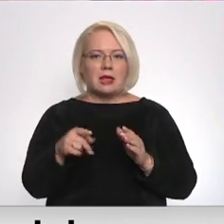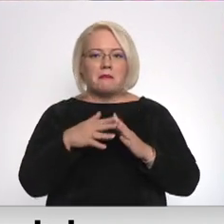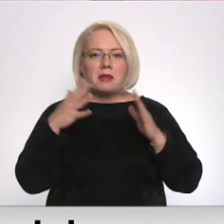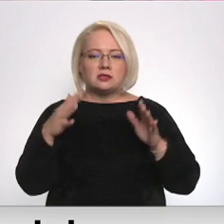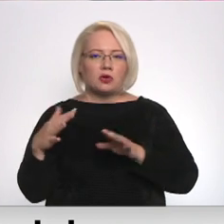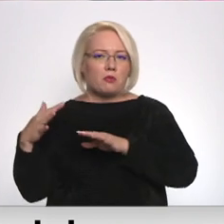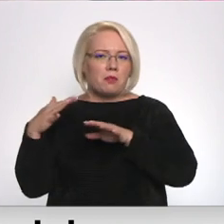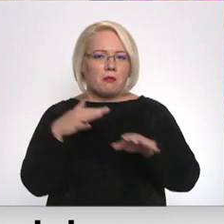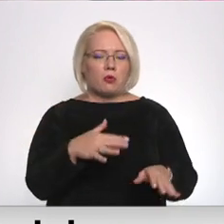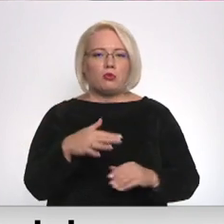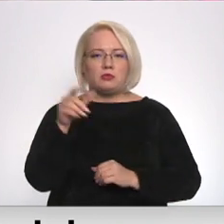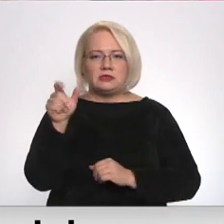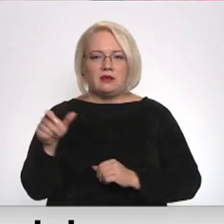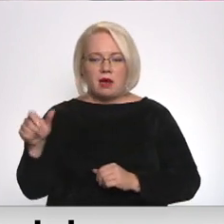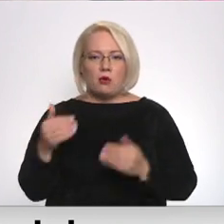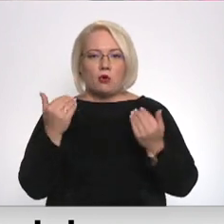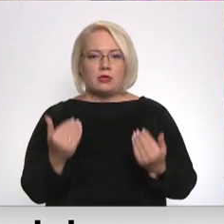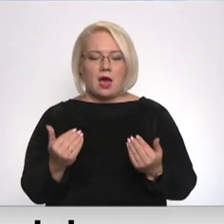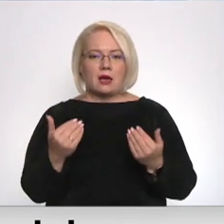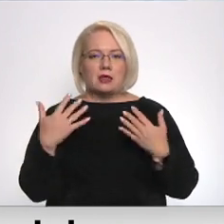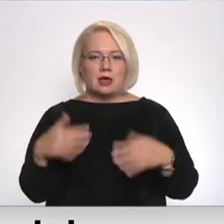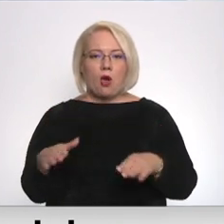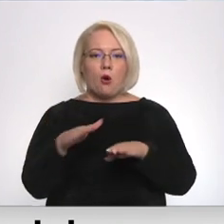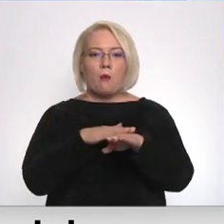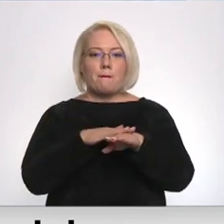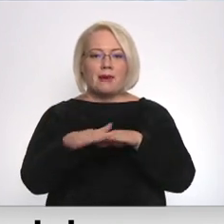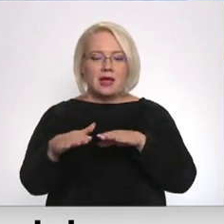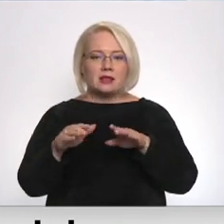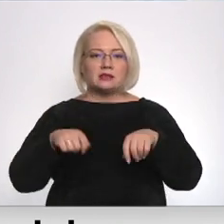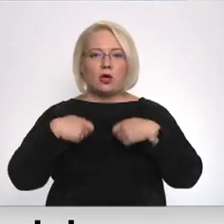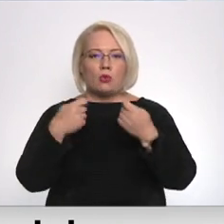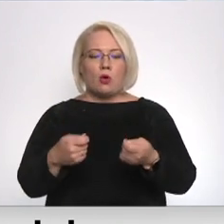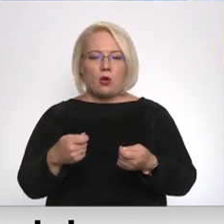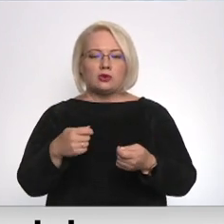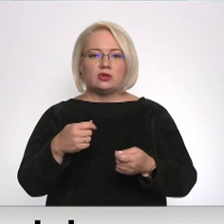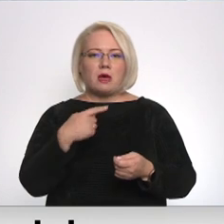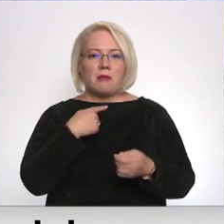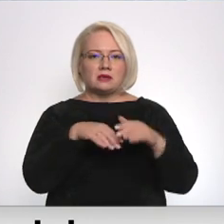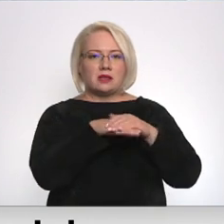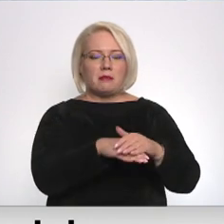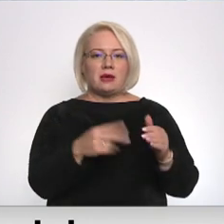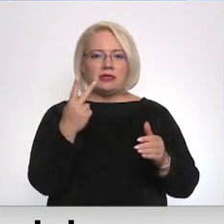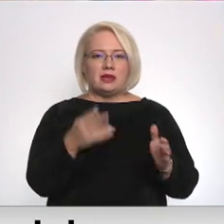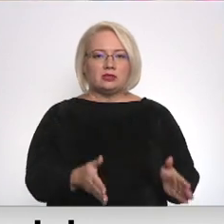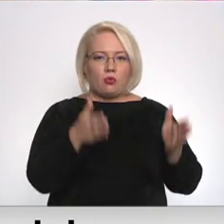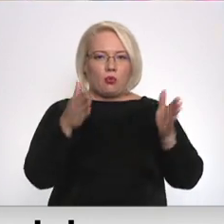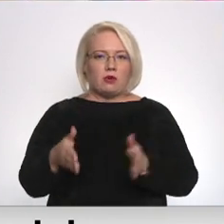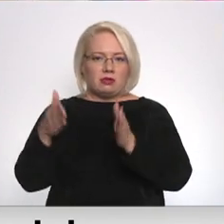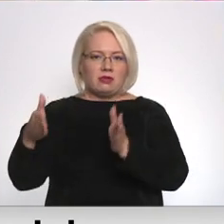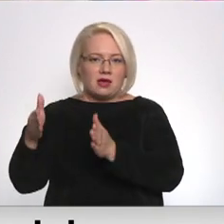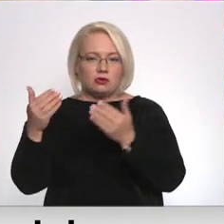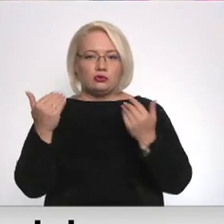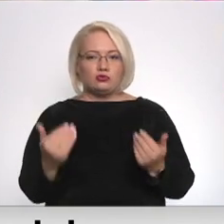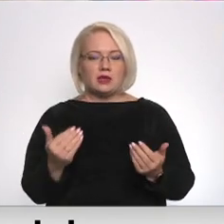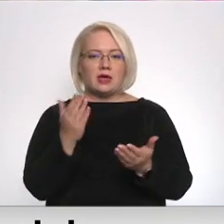cilvēkiem un uz doto momenti mums jau ir pilnas ar nodošanu balss glabāšanā trīs lielās urnas. Un šodien mēs